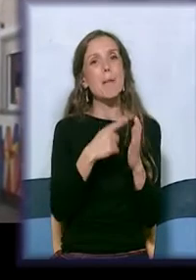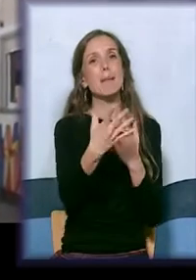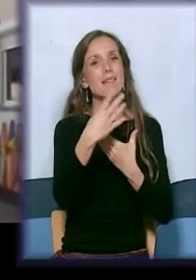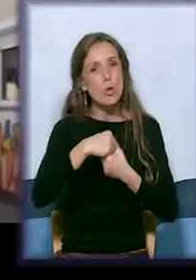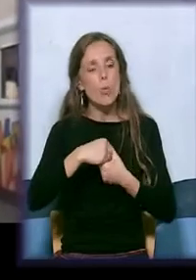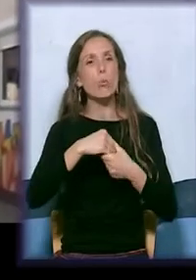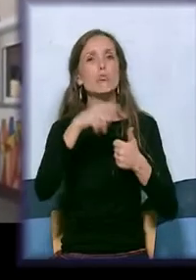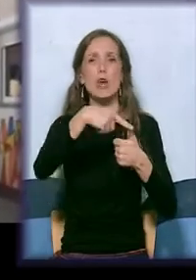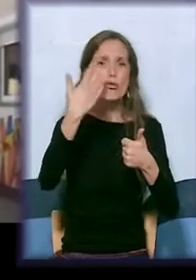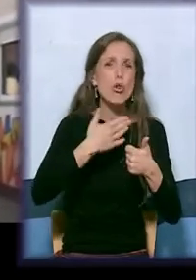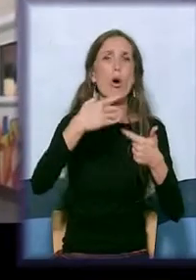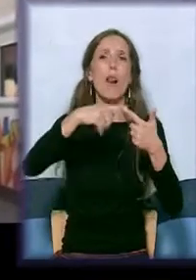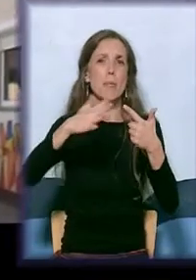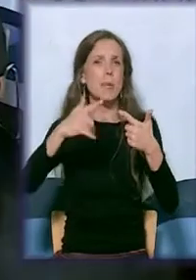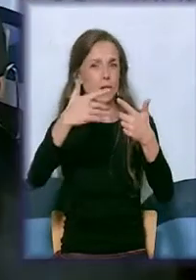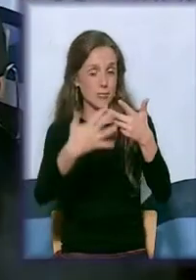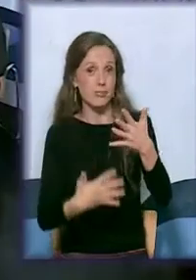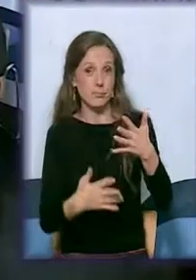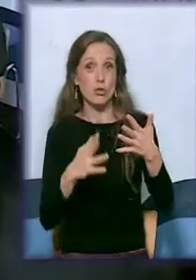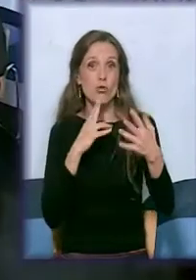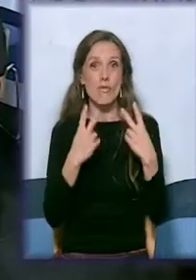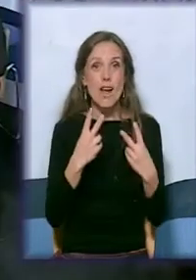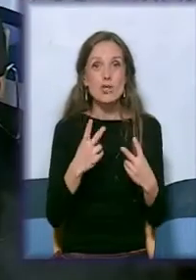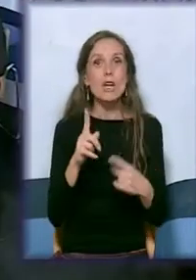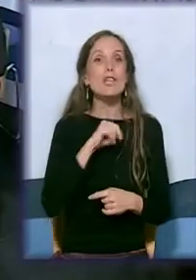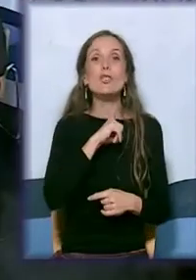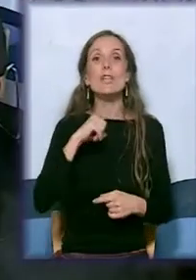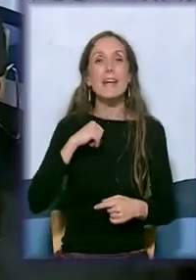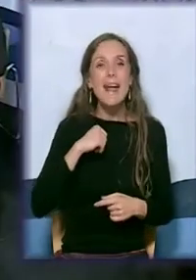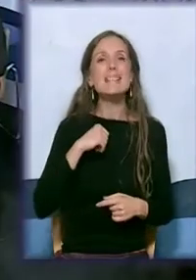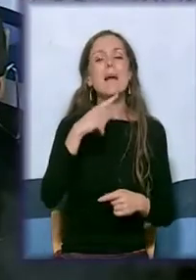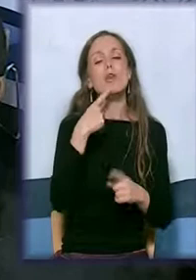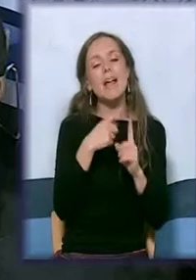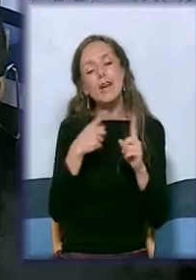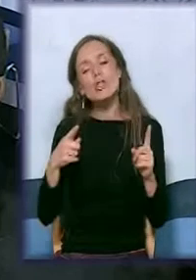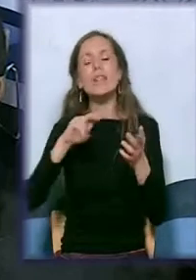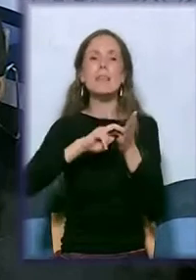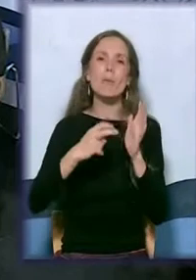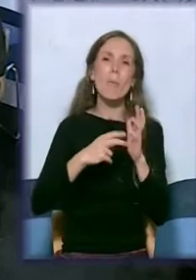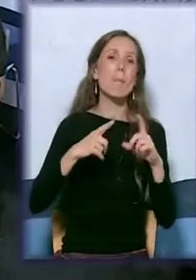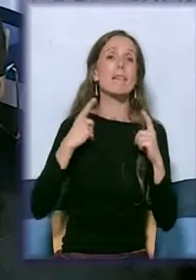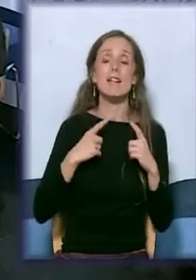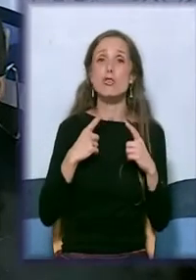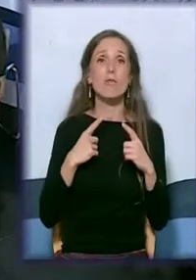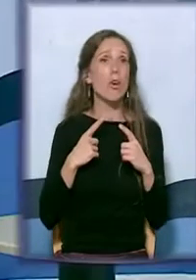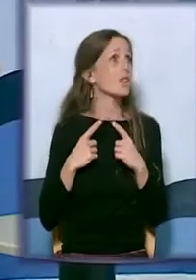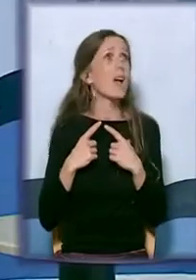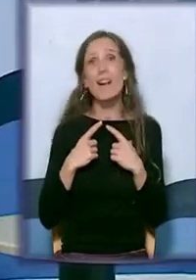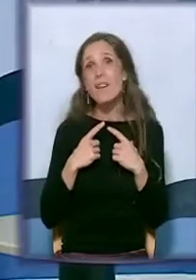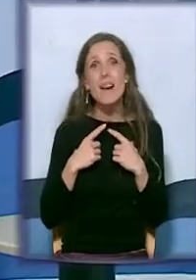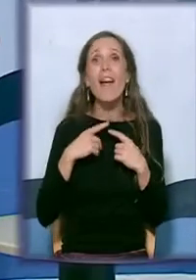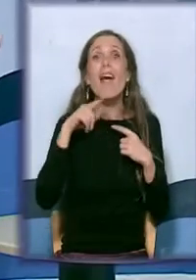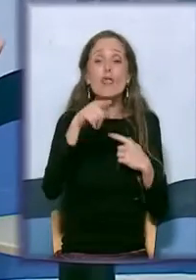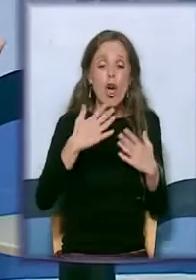bitni za rešavanje, ne samo ta rečenica konstantno problematike života. Ne, ljudi, ovo je naš dan, taj dan je